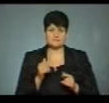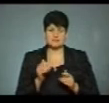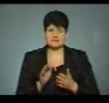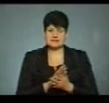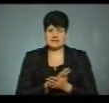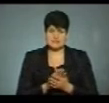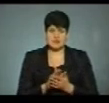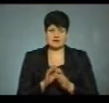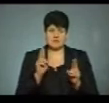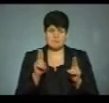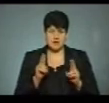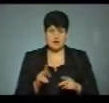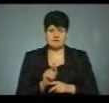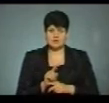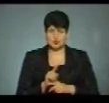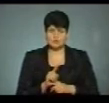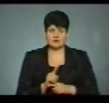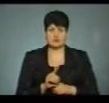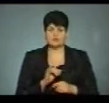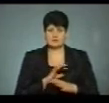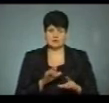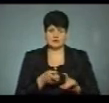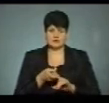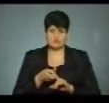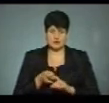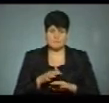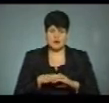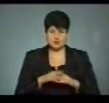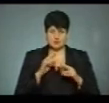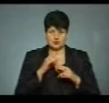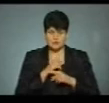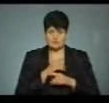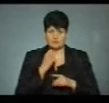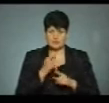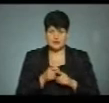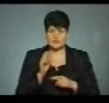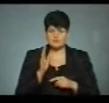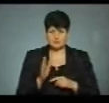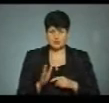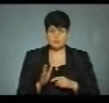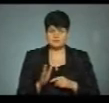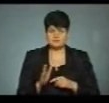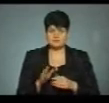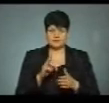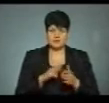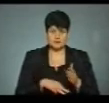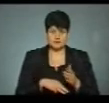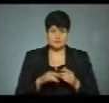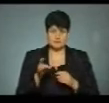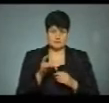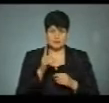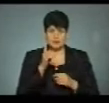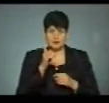з запобігання інфекційним захворюванням та масовим отруєнням. Відповідальність, передбачена даною статтею, передбачає штраф в розмірі